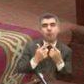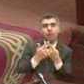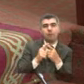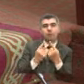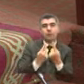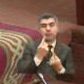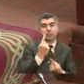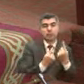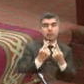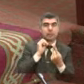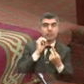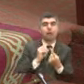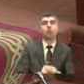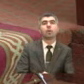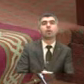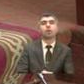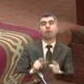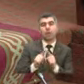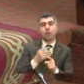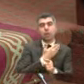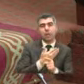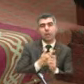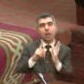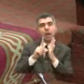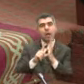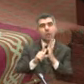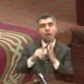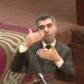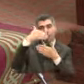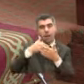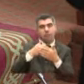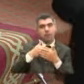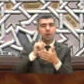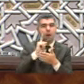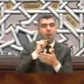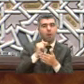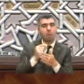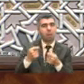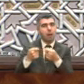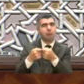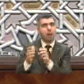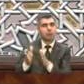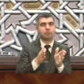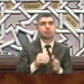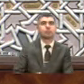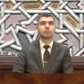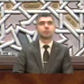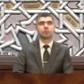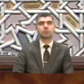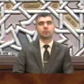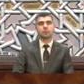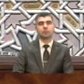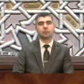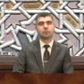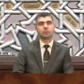هذا العرض فيما يتعلق بالاستشارة القانونية للمغربيات والمغاربة. شكرا سيدة الوزيرة، تعقيب الفريق، تفضلي السيدة